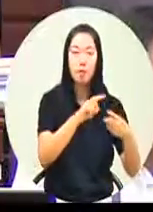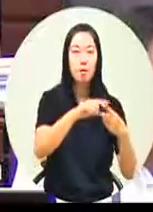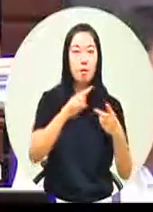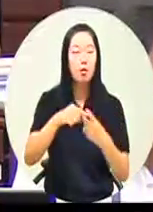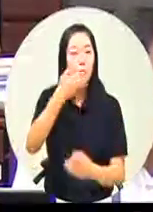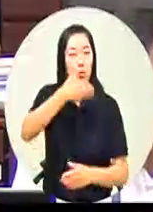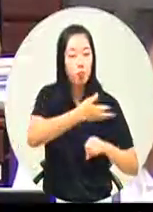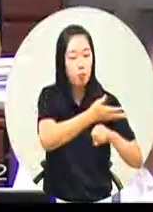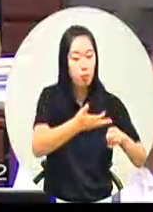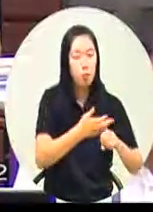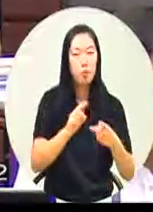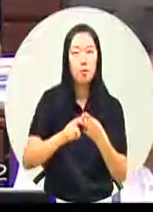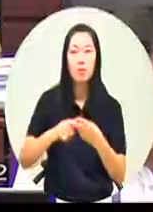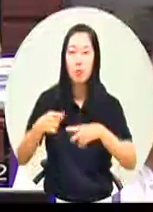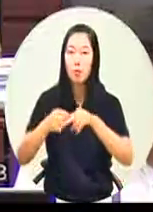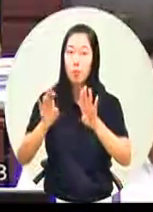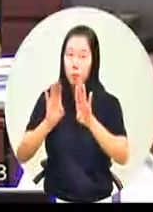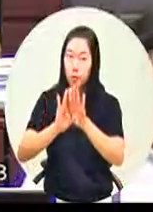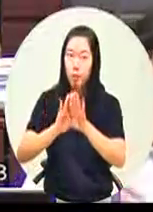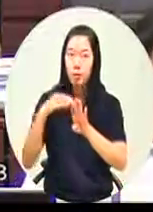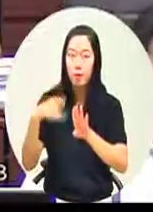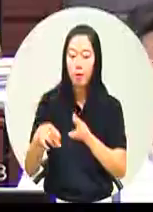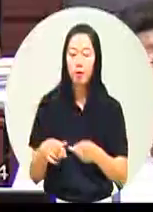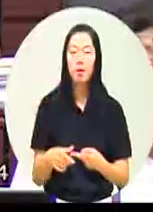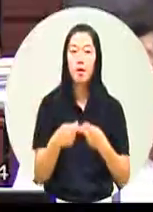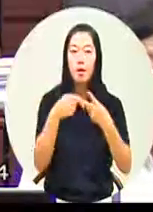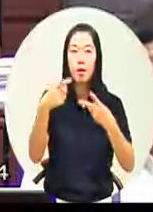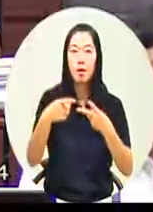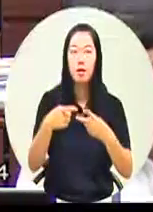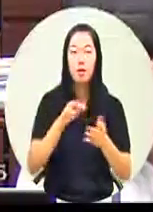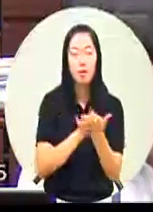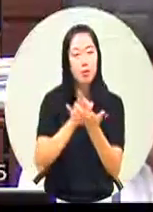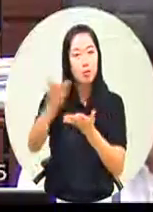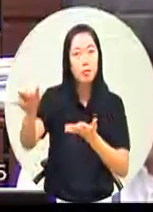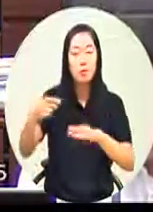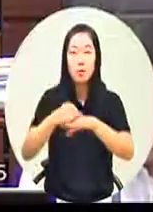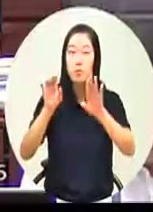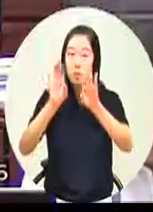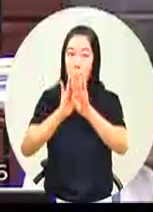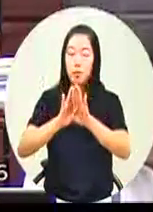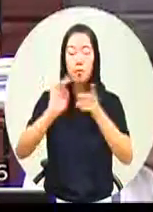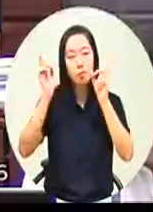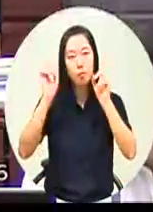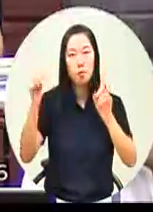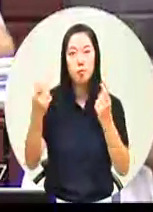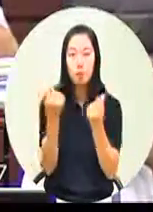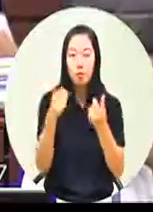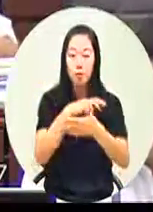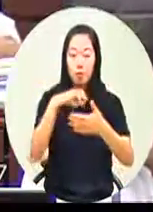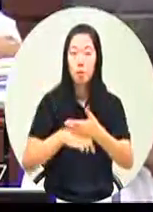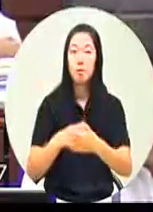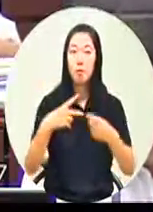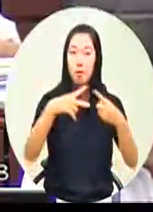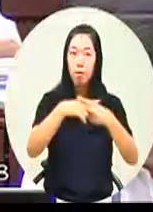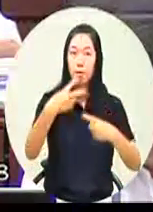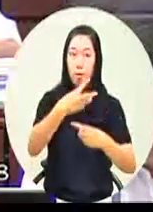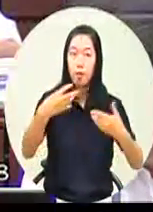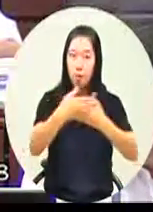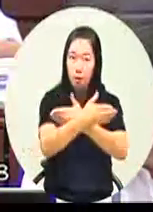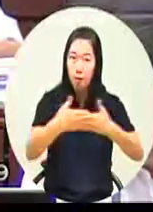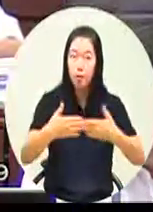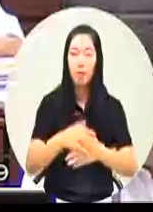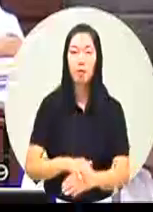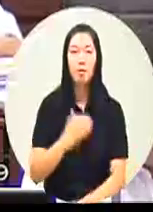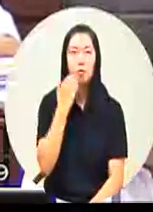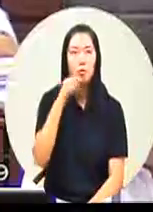地的，另外一个部分就是到金门澎湖去玩的客人，包括小三通就是其中之一。那刚议员问到说，那如果